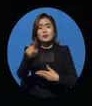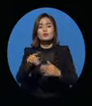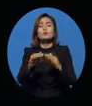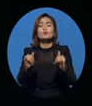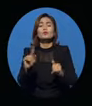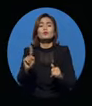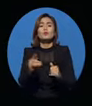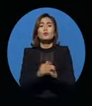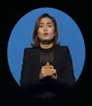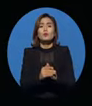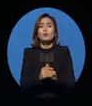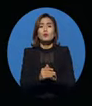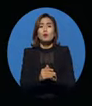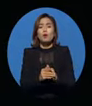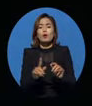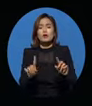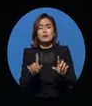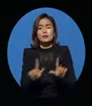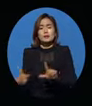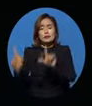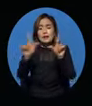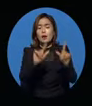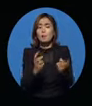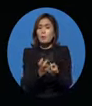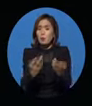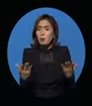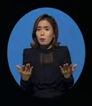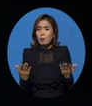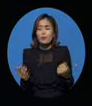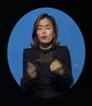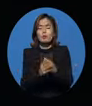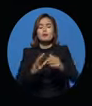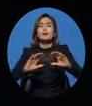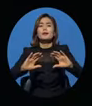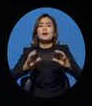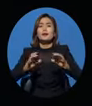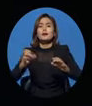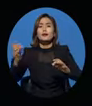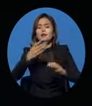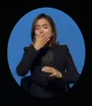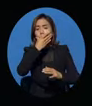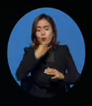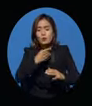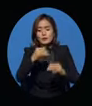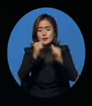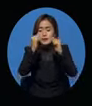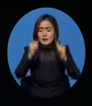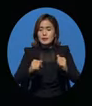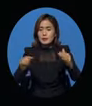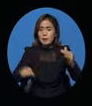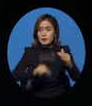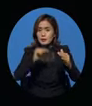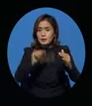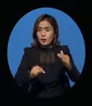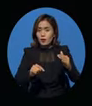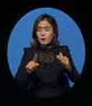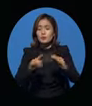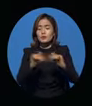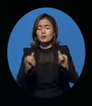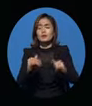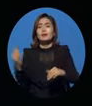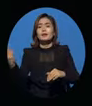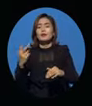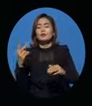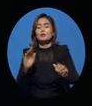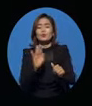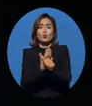어 갈 곳이 없을 겁니다 그러면 다시 국가가 어떤 복지 3도 시스템 속에서 2분들을 어떻게든지